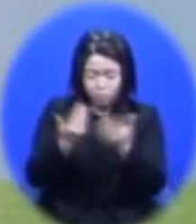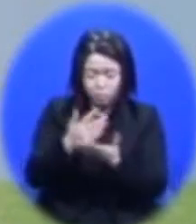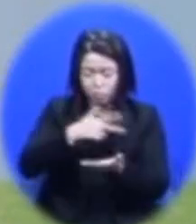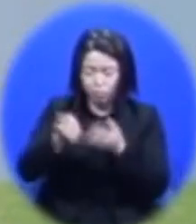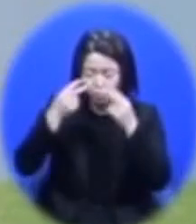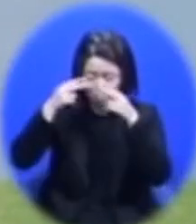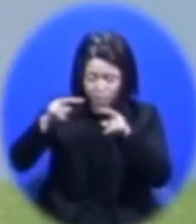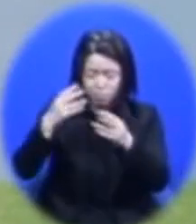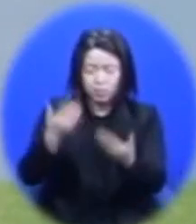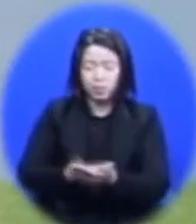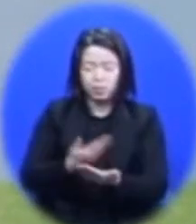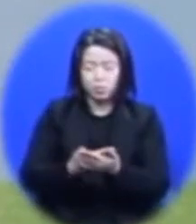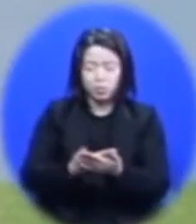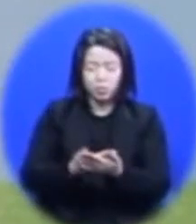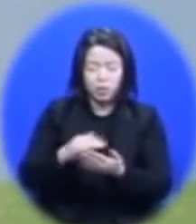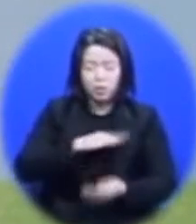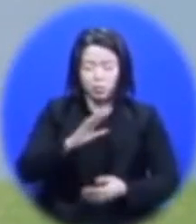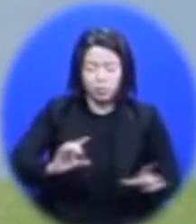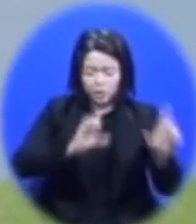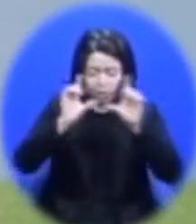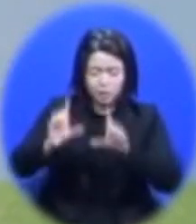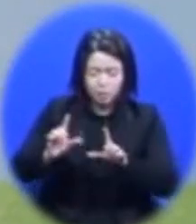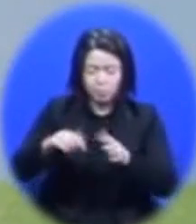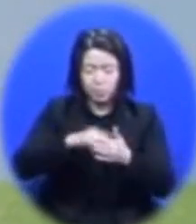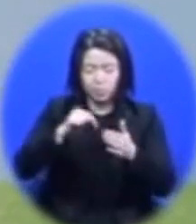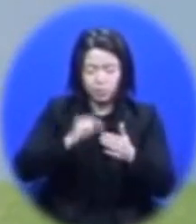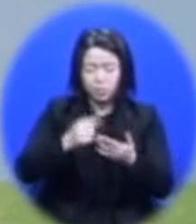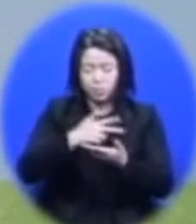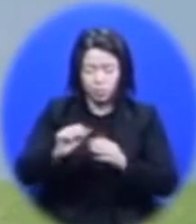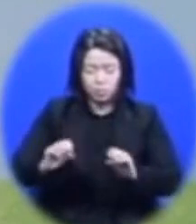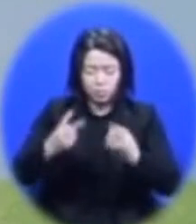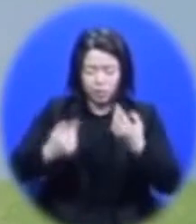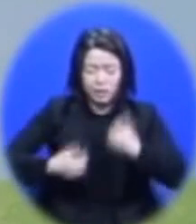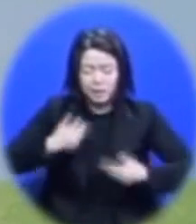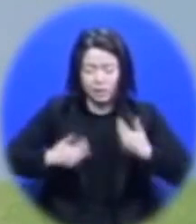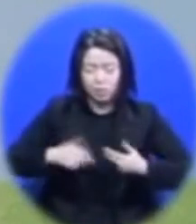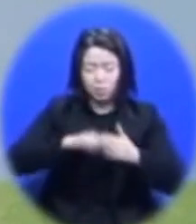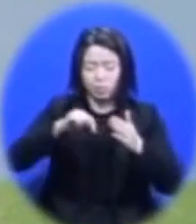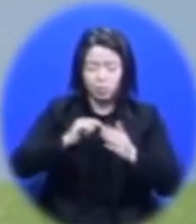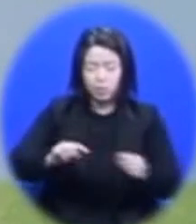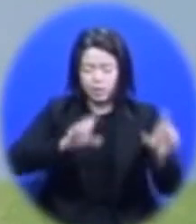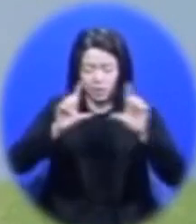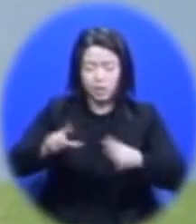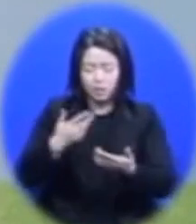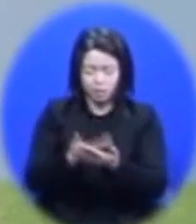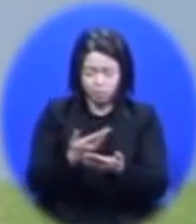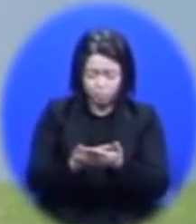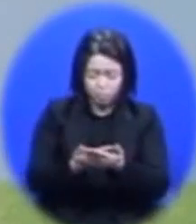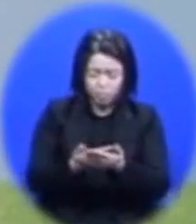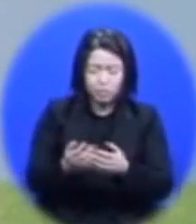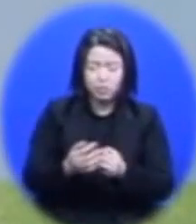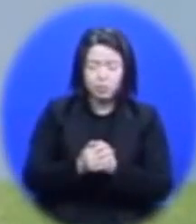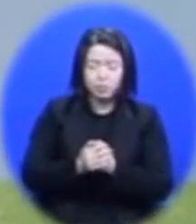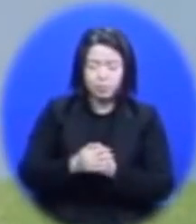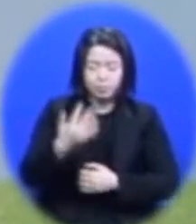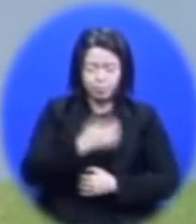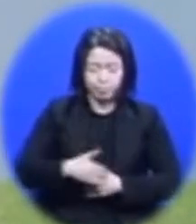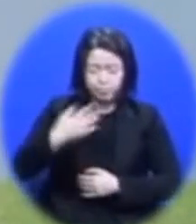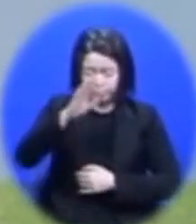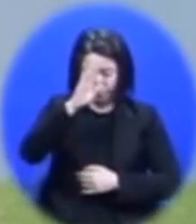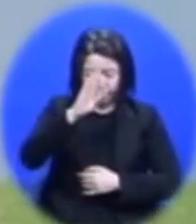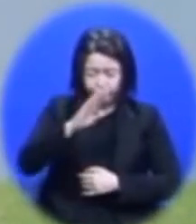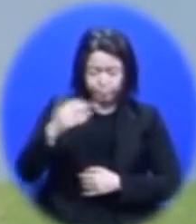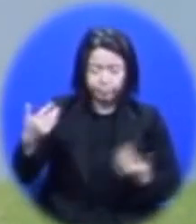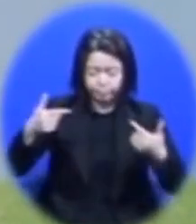하시며 우리의 삶 속에서 주님으로 인한 즐거움 속에 우리가 살게 해주옵소서. 육신의 질병을